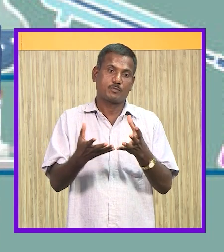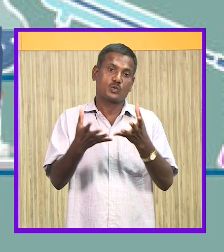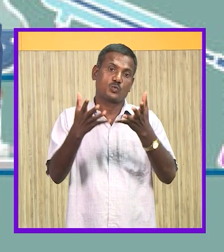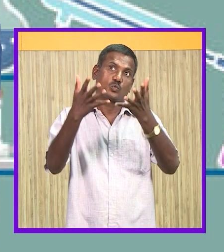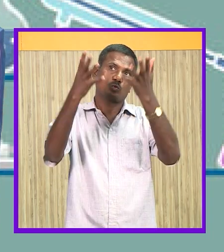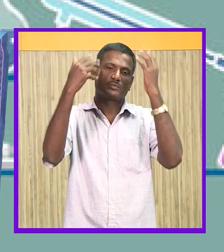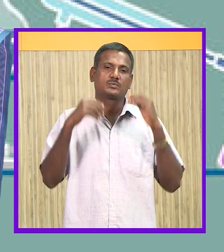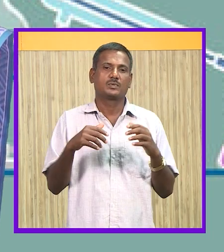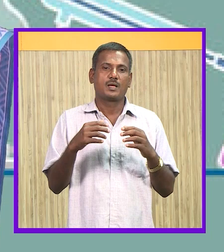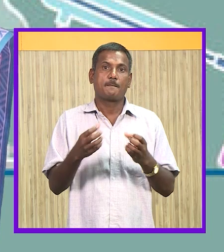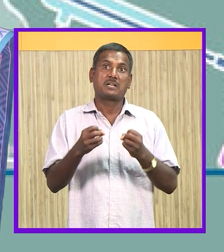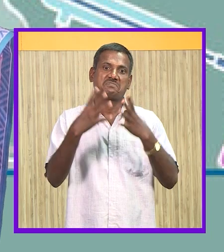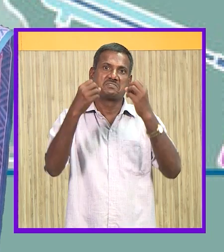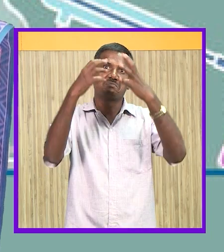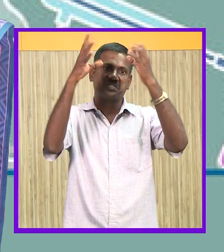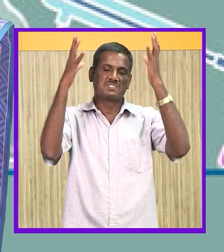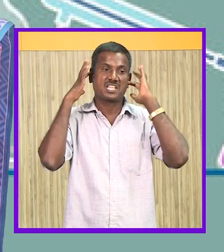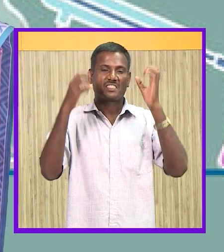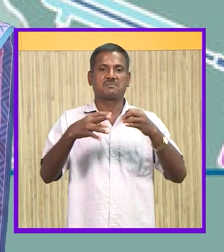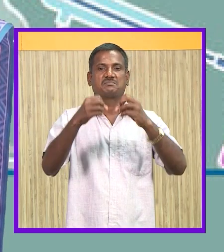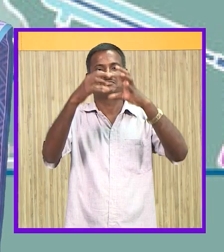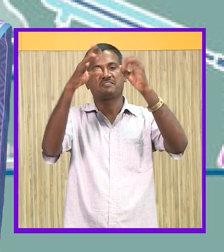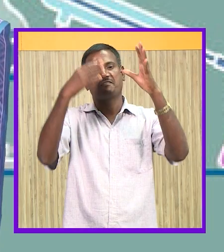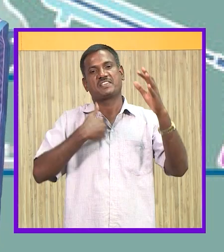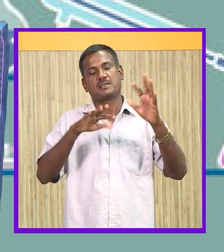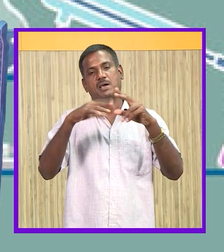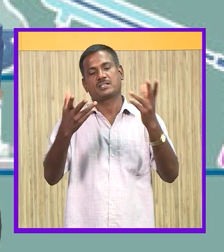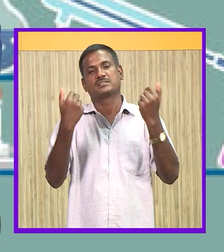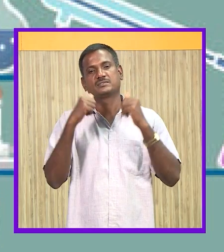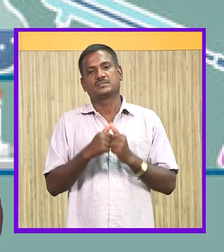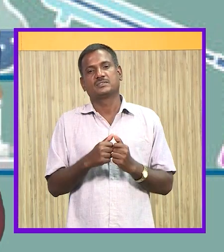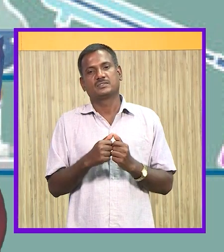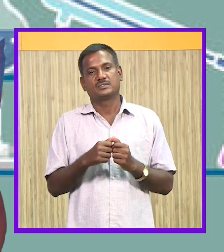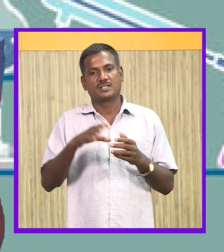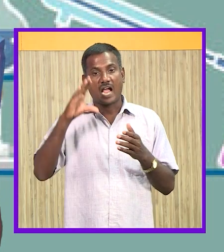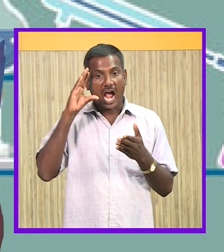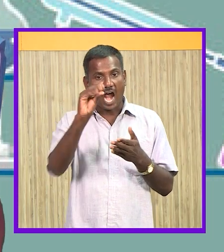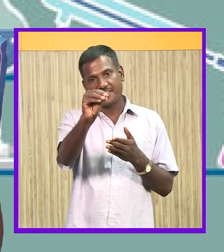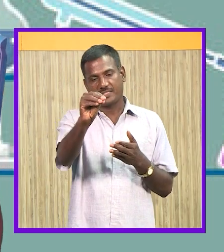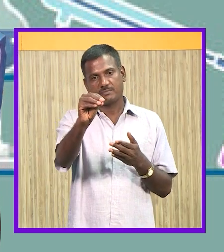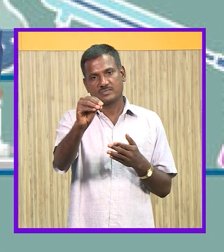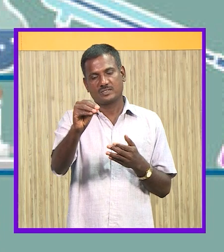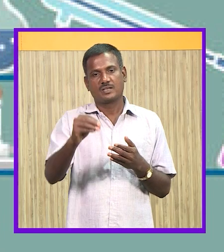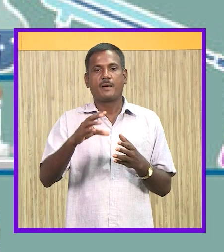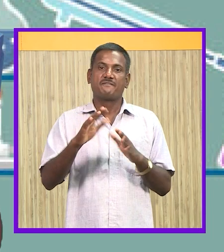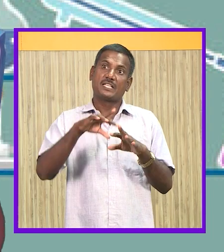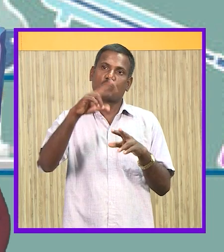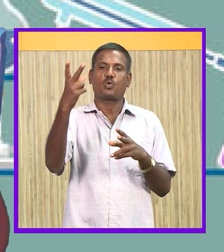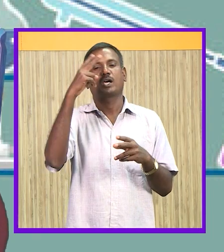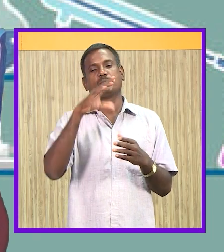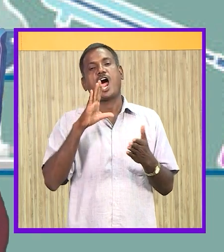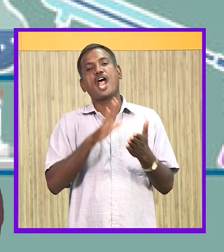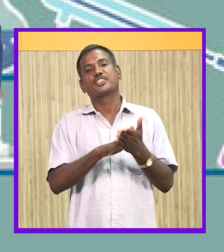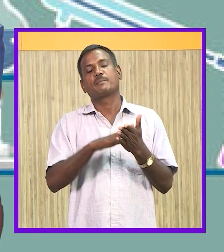அப்போ என்ன நடக்கும், பட்டாசு வெடிக்கும். அதாவது ஒரு வேதியியல் மாற்றம் அங்கே நிகழ்கிறது. அழுத்தம் தருவதன் மூலம் நாம் வேதி மாற்றத்தை